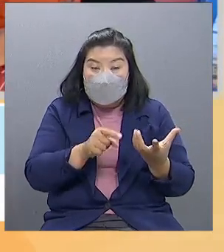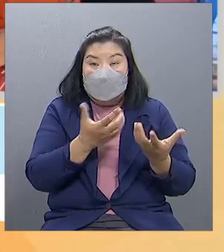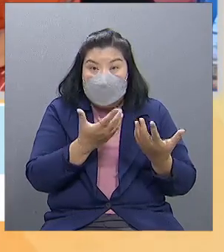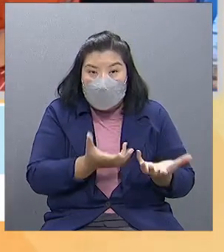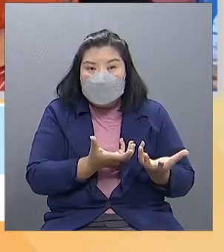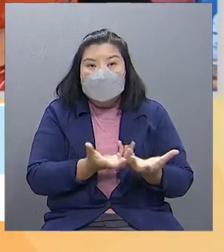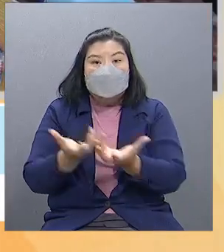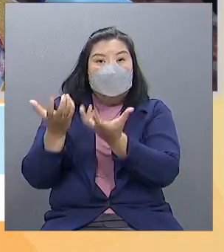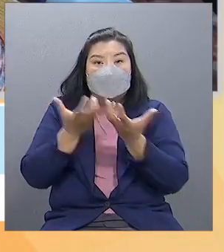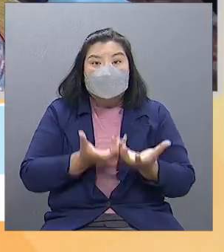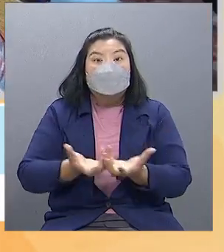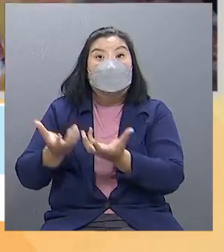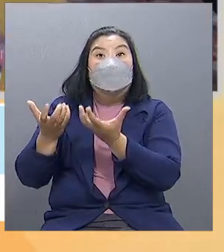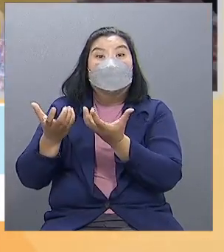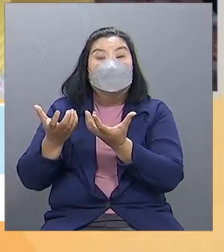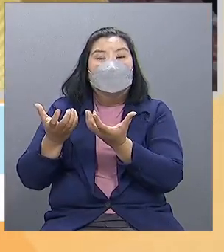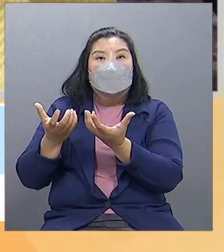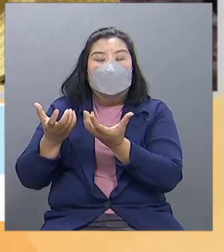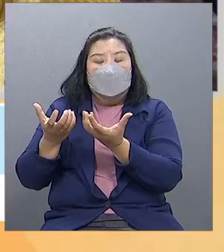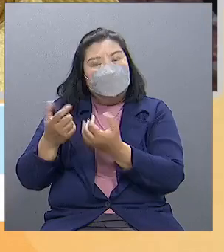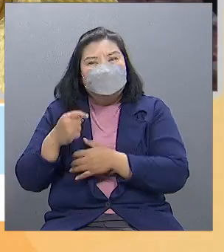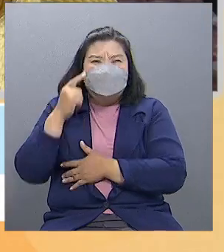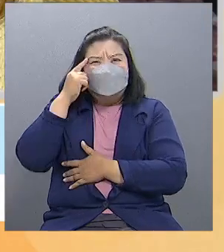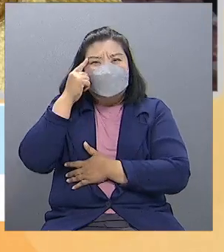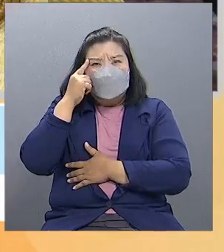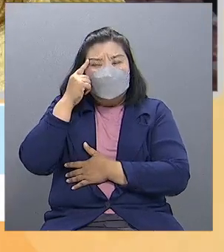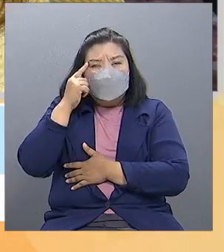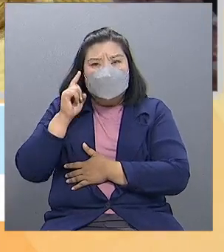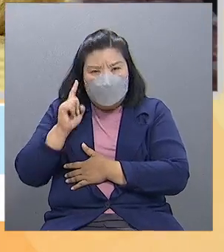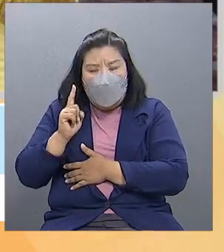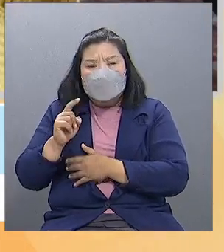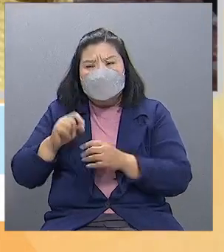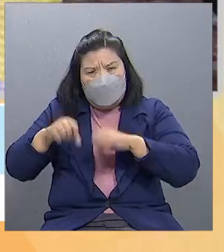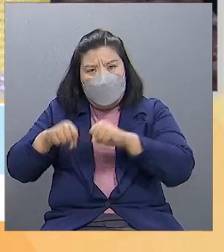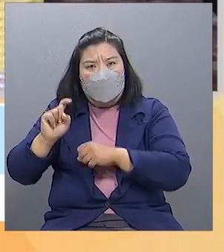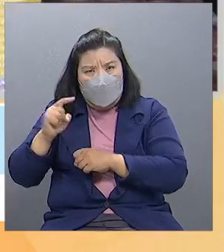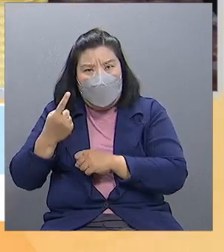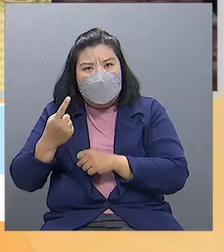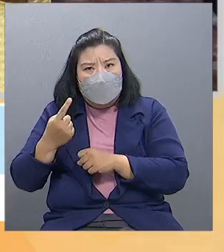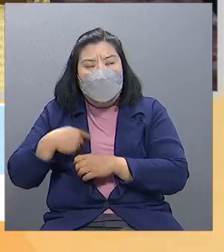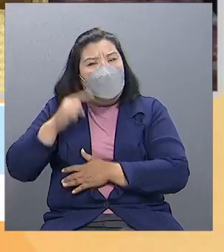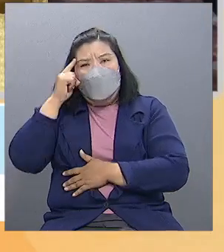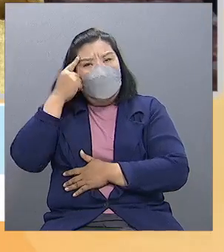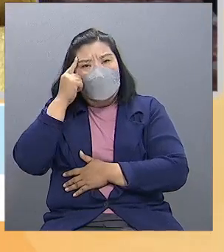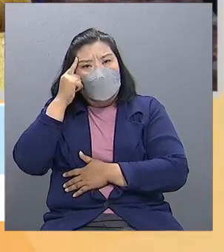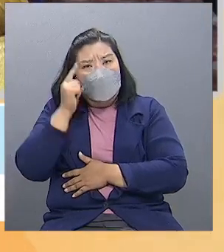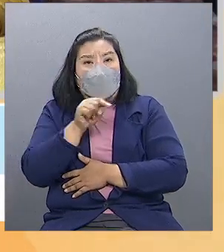ตอนนี้มันตองนงคุยกนะครั แตไมมการเผาแ่นอนแต่เรื่องย้ายไปไหนเี่ย เราไม่สามารระบุเขาได้วาเขาจะย้ายไปไหนแล